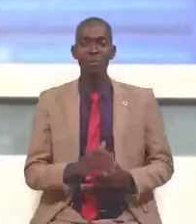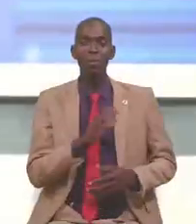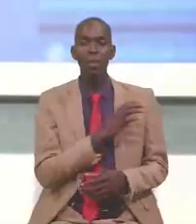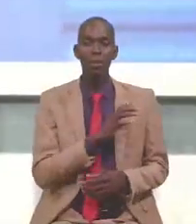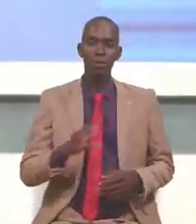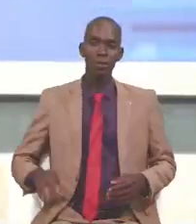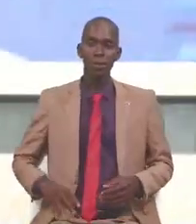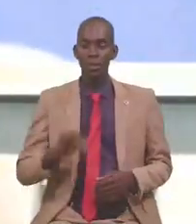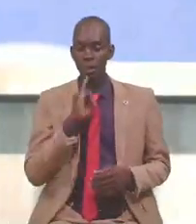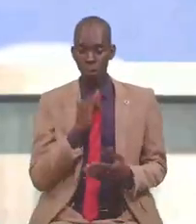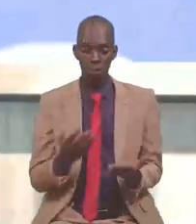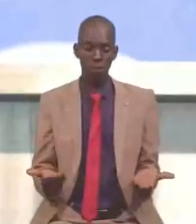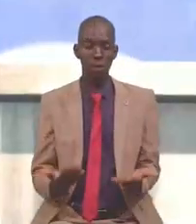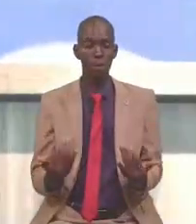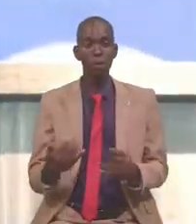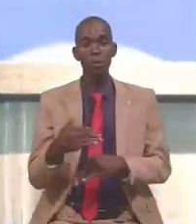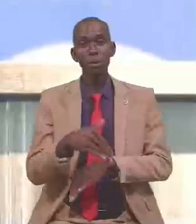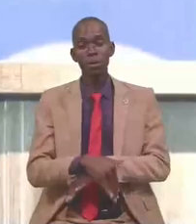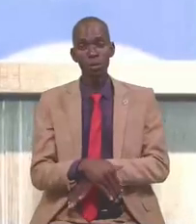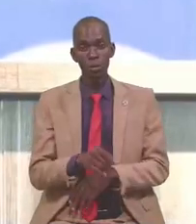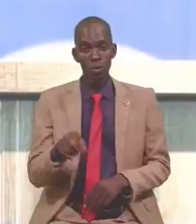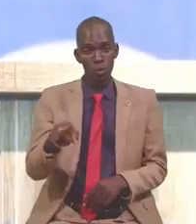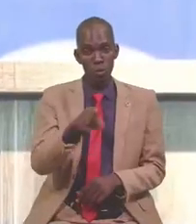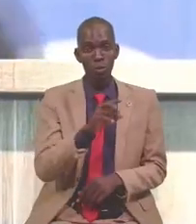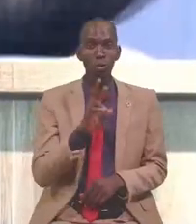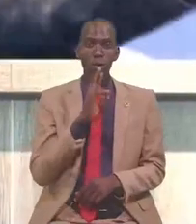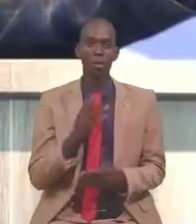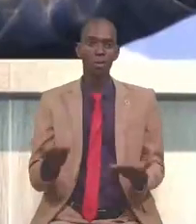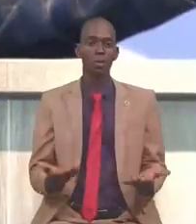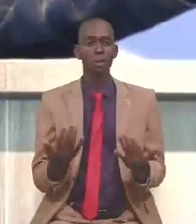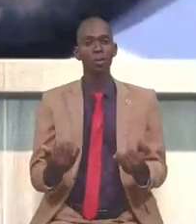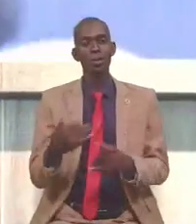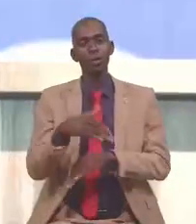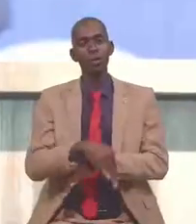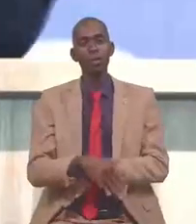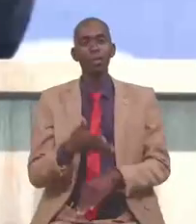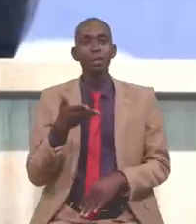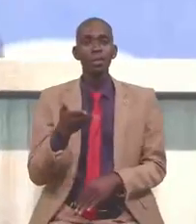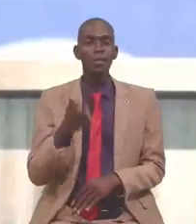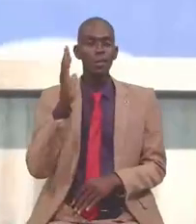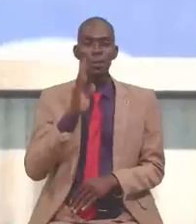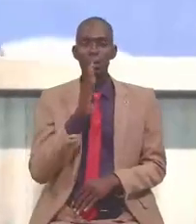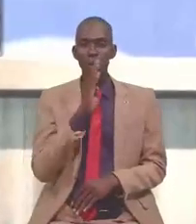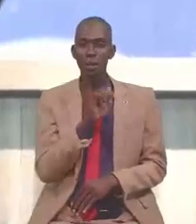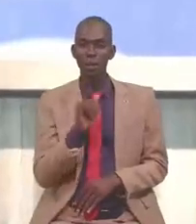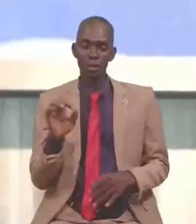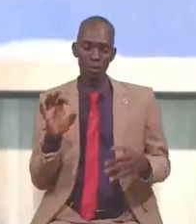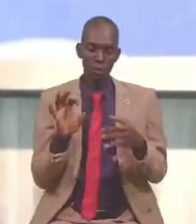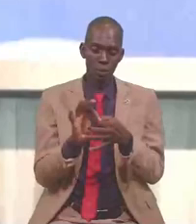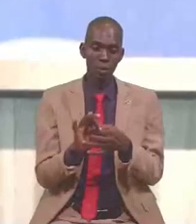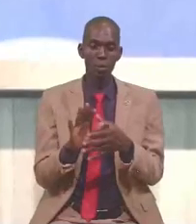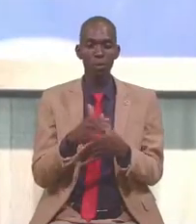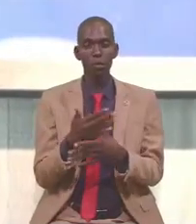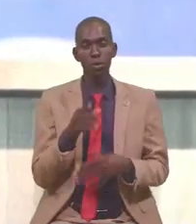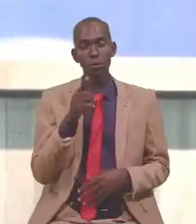Christ est ici ce soir. Vous êtes ici ce soir. Il y aura une connexion entre vous et le